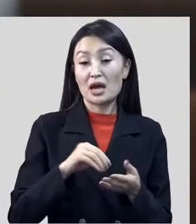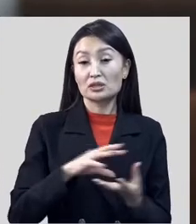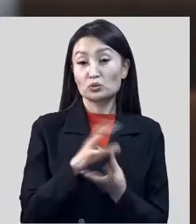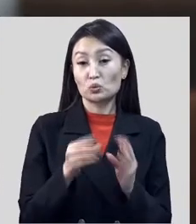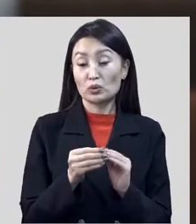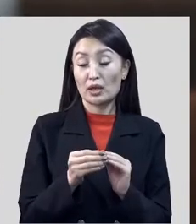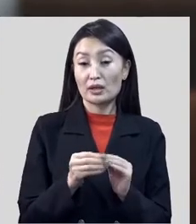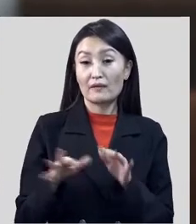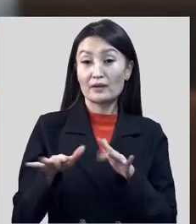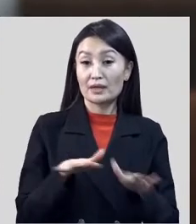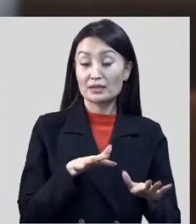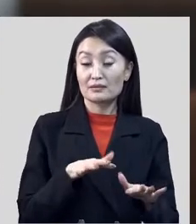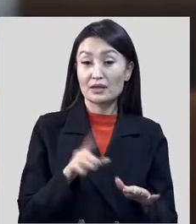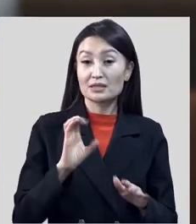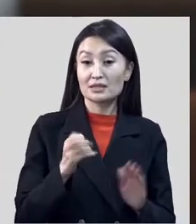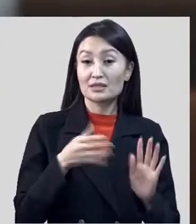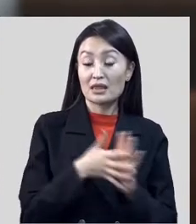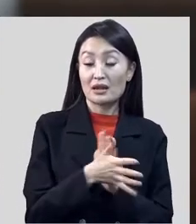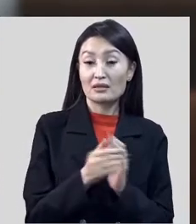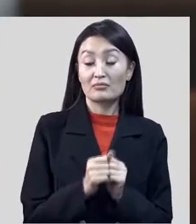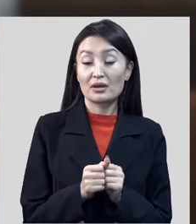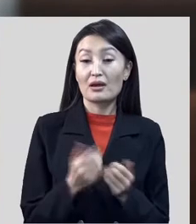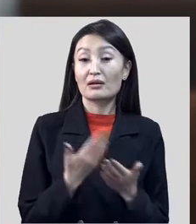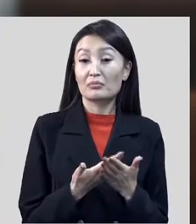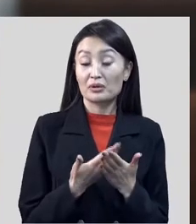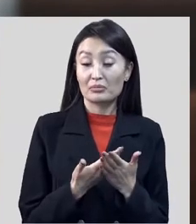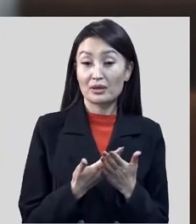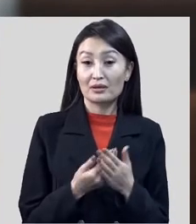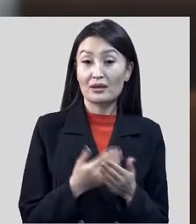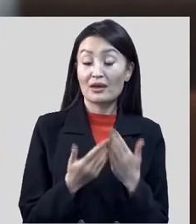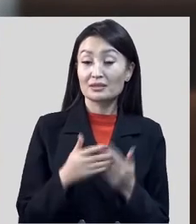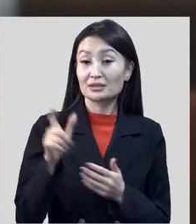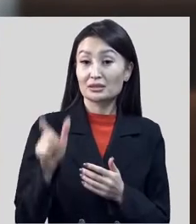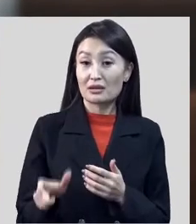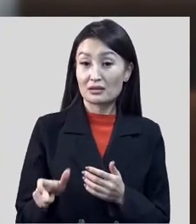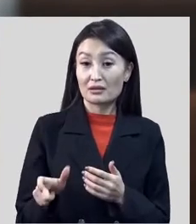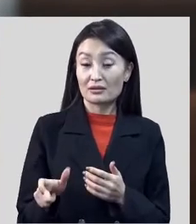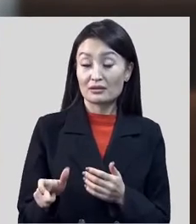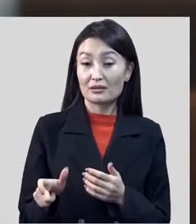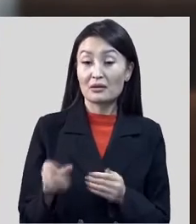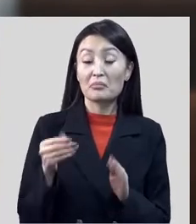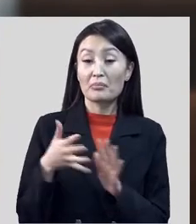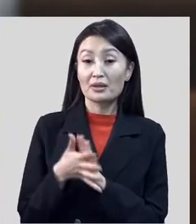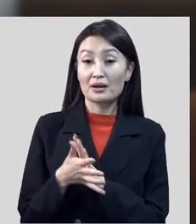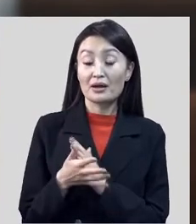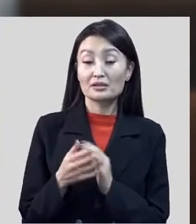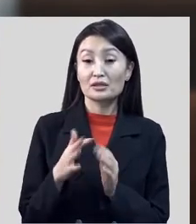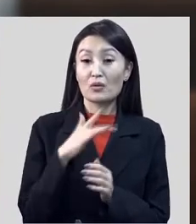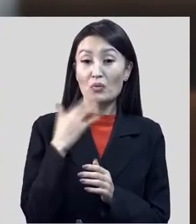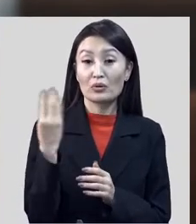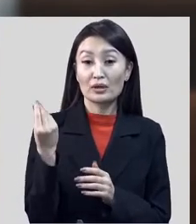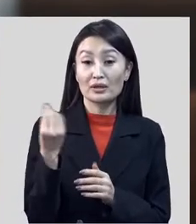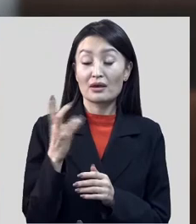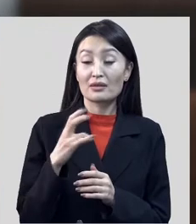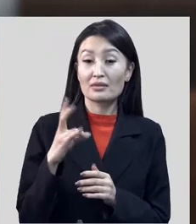действия затратами к примеру если гражданин потратил немало денег на